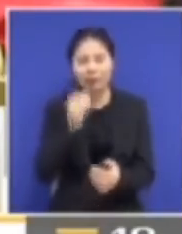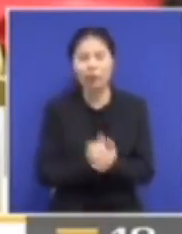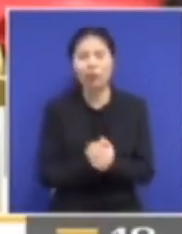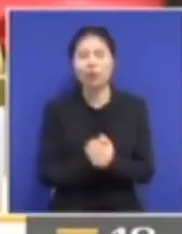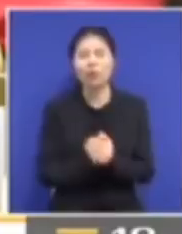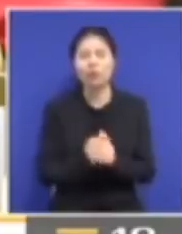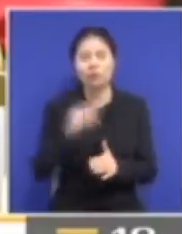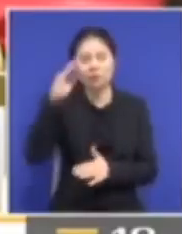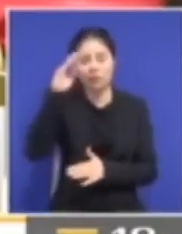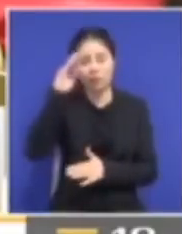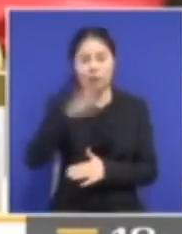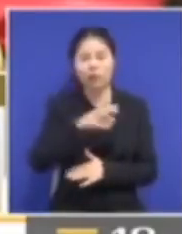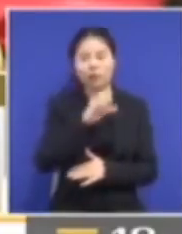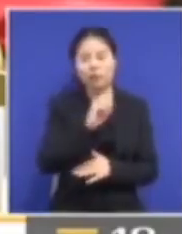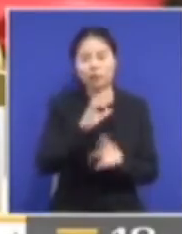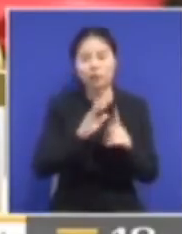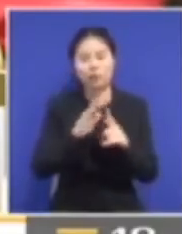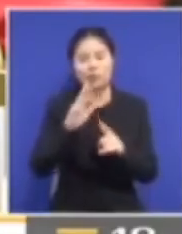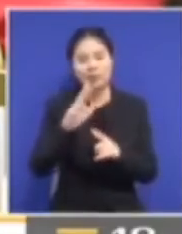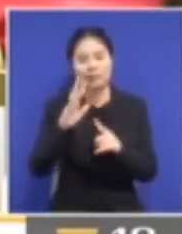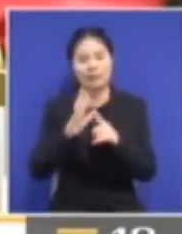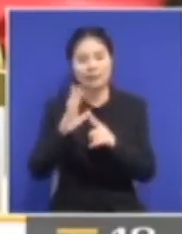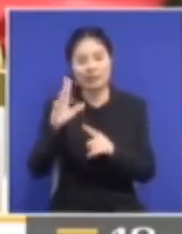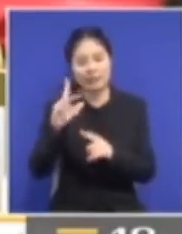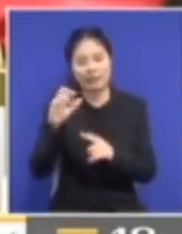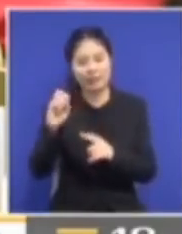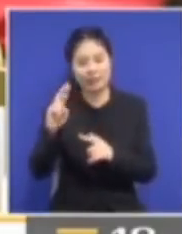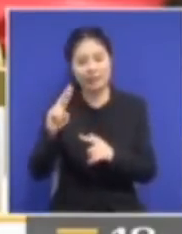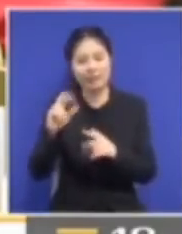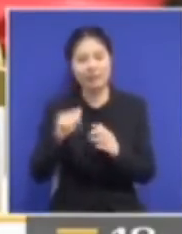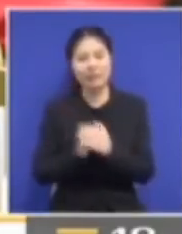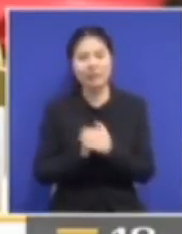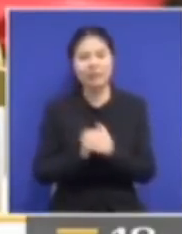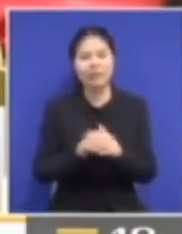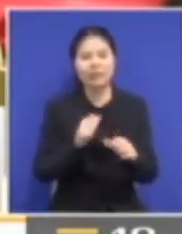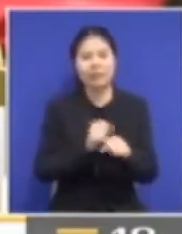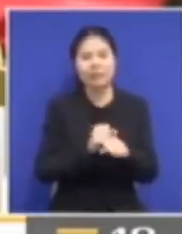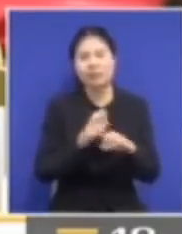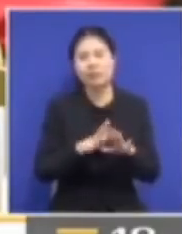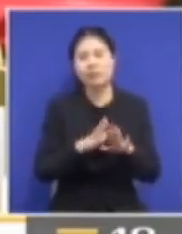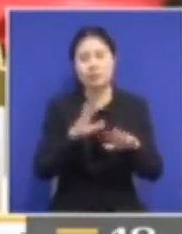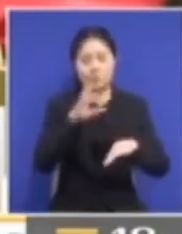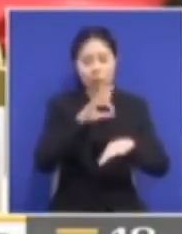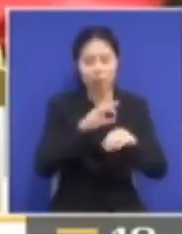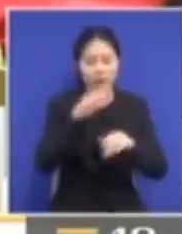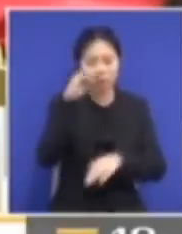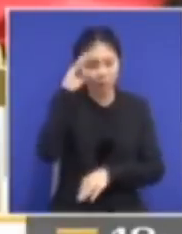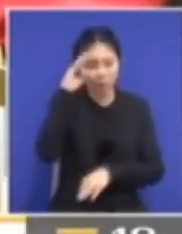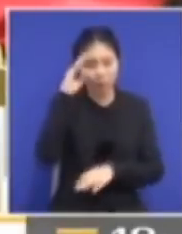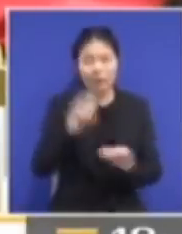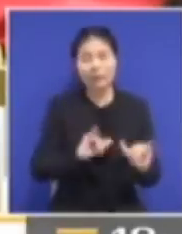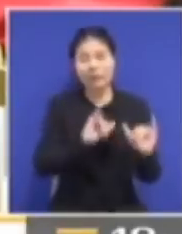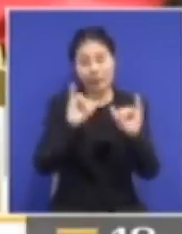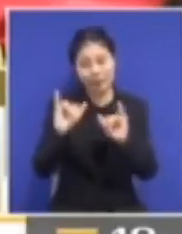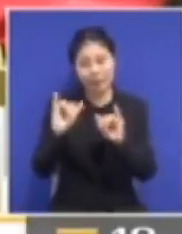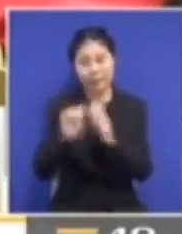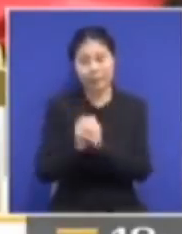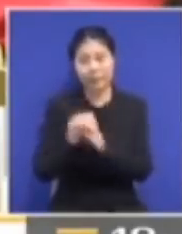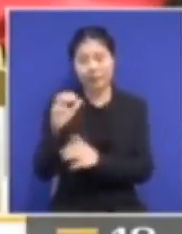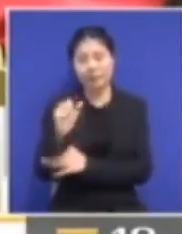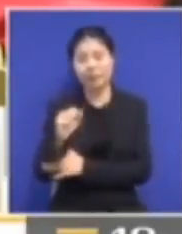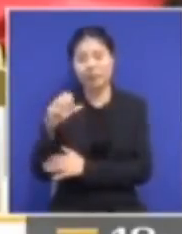นะแล้วก็มีการย้ายด้วยนะโอนย้ายจากตำรวจมาสำนักนายกรัฐมนตรีนะครับ